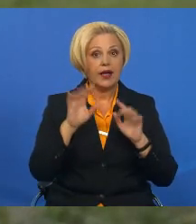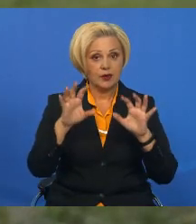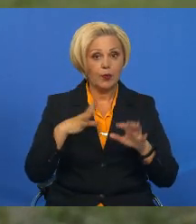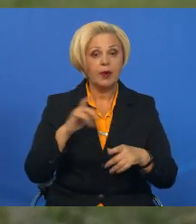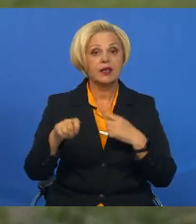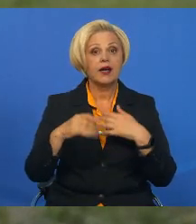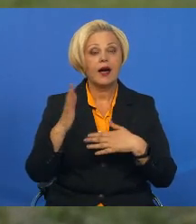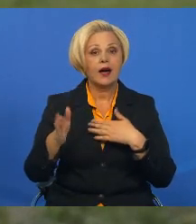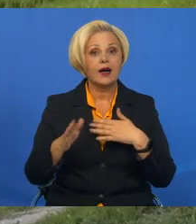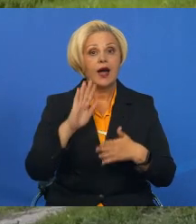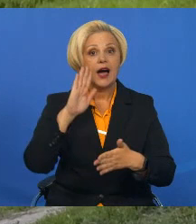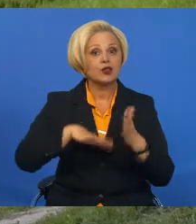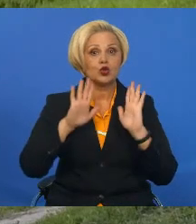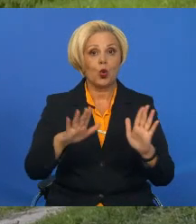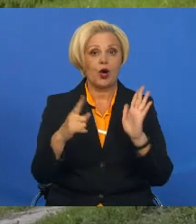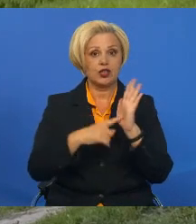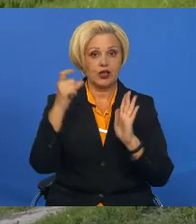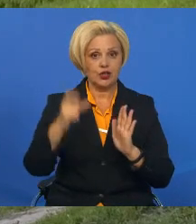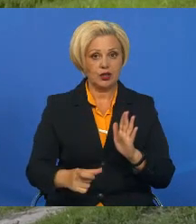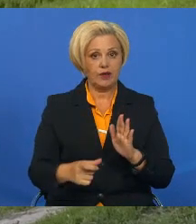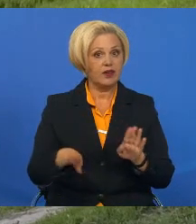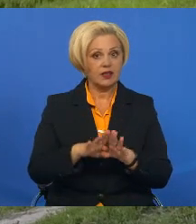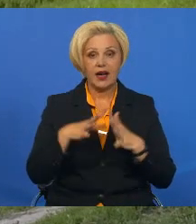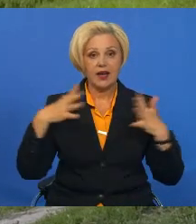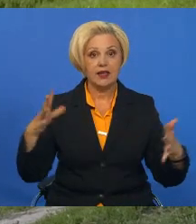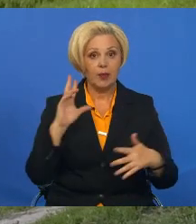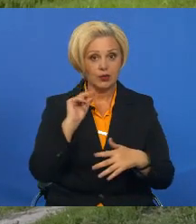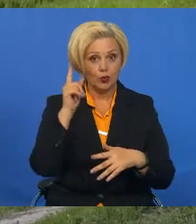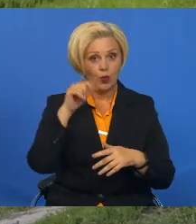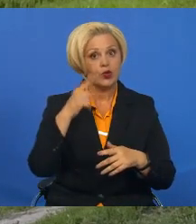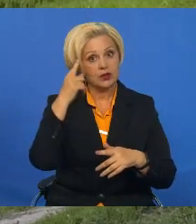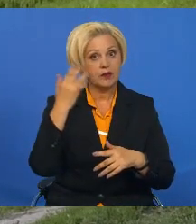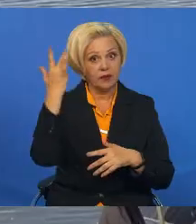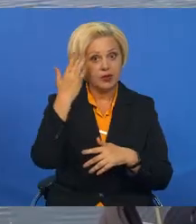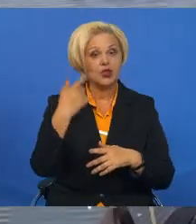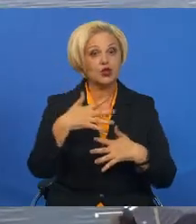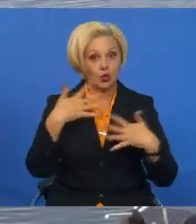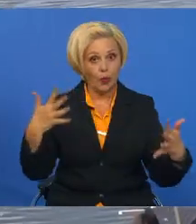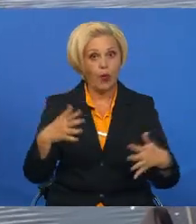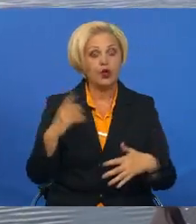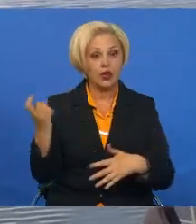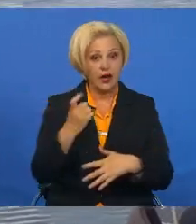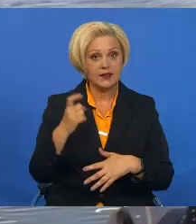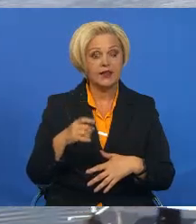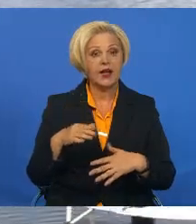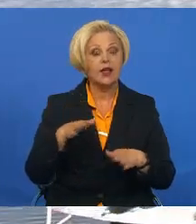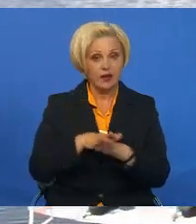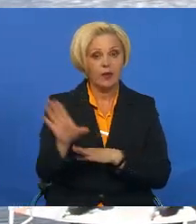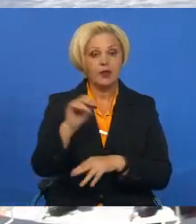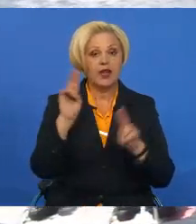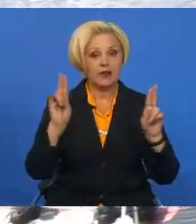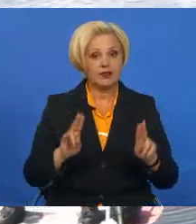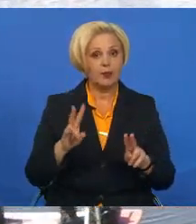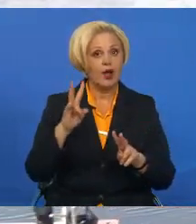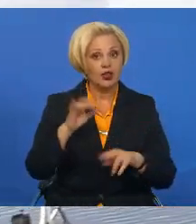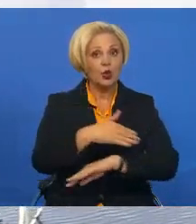аштрафавана на ўвесь Гомель усяго 6 чалавек. Такая невялікая лічба можна стварыць уражэнне, што большасць сабачнікаў Гомеля выконвае ўсе правілы, але